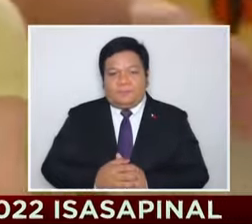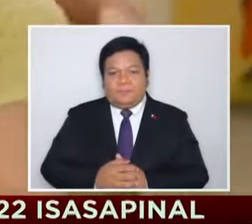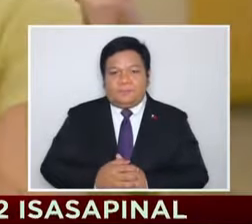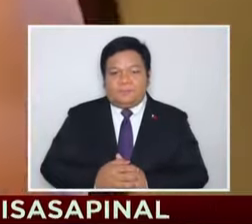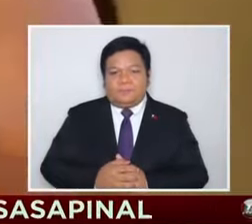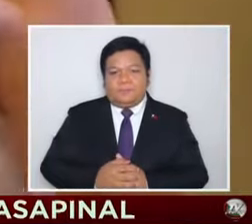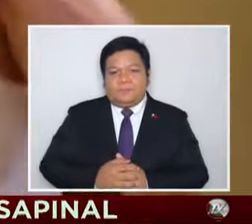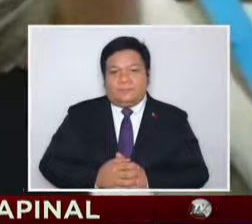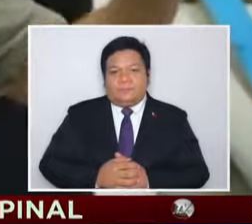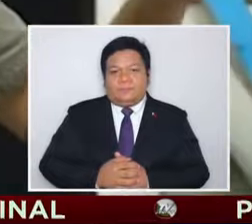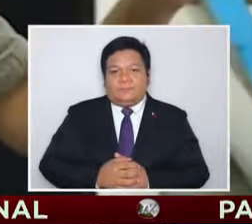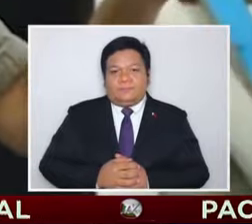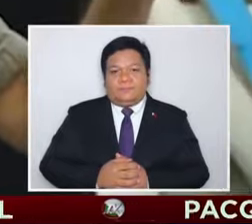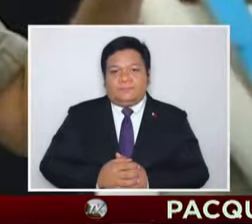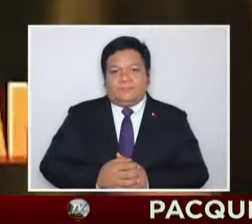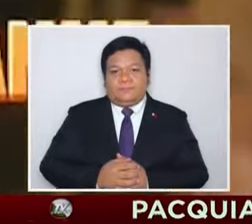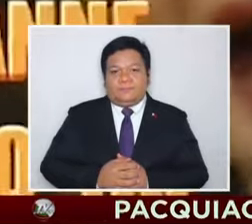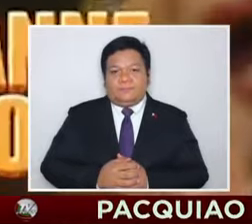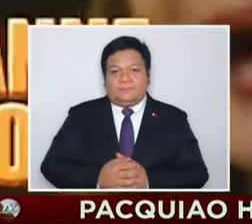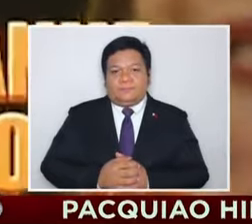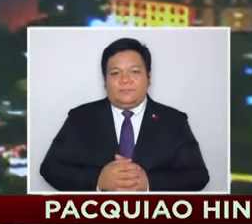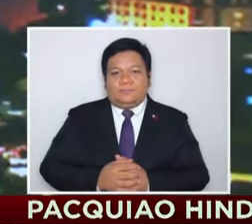Felipe, ABS-CBN News.